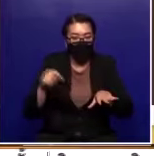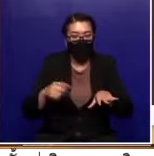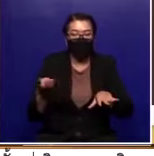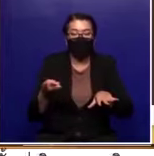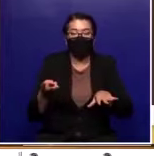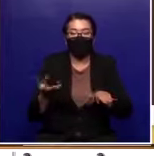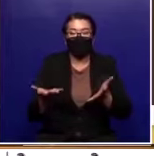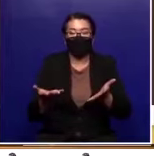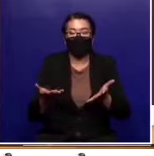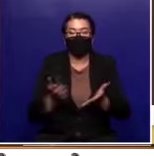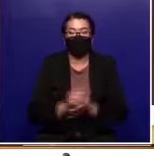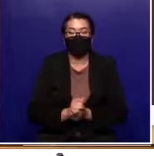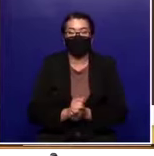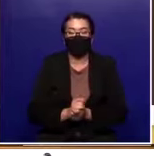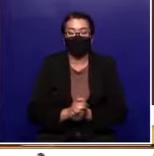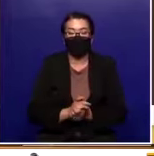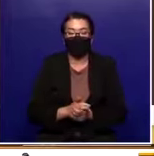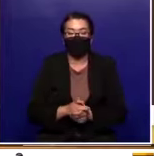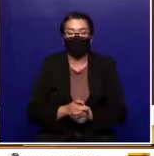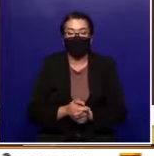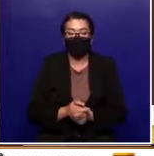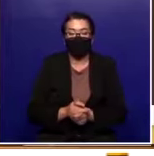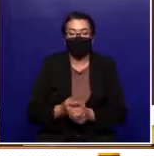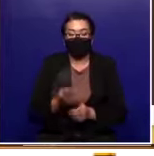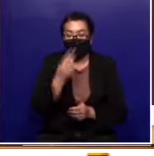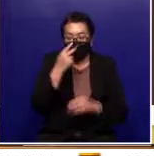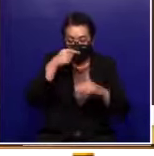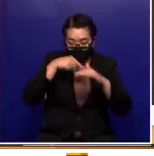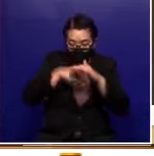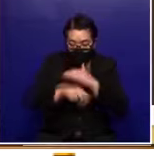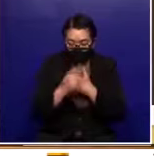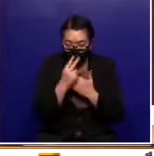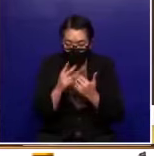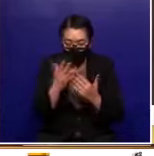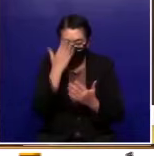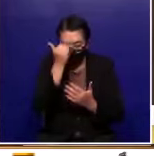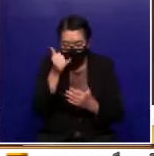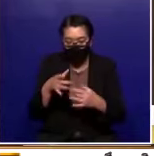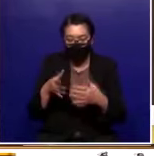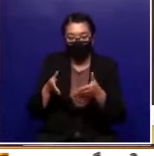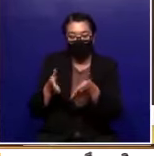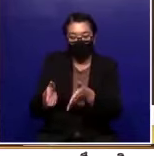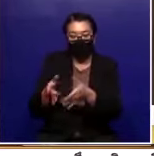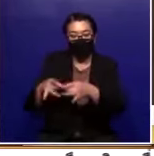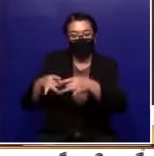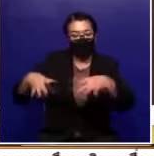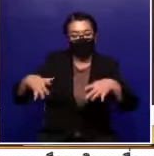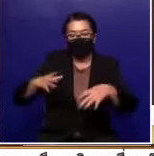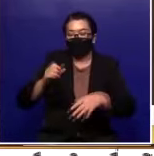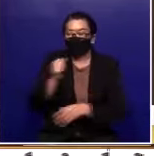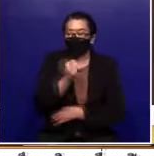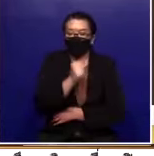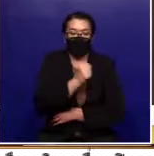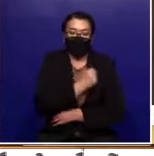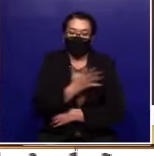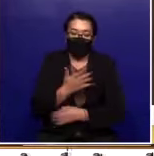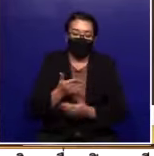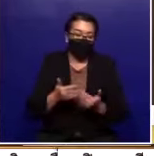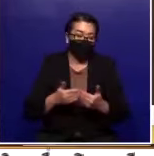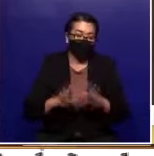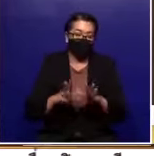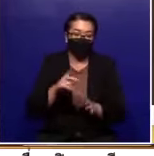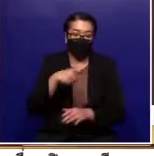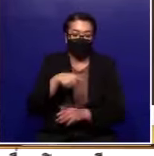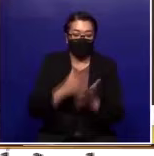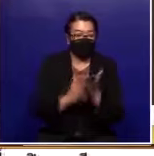ครับคราวนี้ท่านมาดูไส้ในครับว่าทำไมพรรคฝ่ายค้านจึงทนไม่ไหวจริงๆครับที่ไม่สามารถที่จะปล่อยให้พรบฉบับ